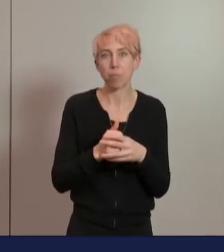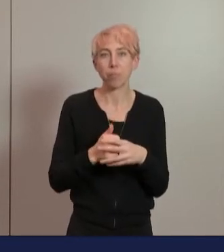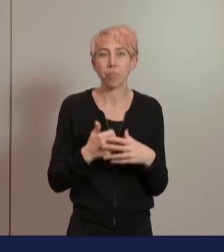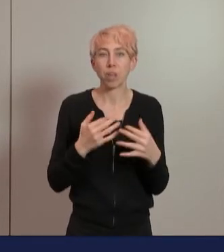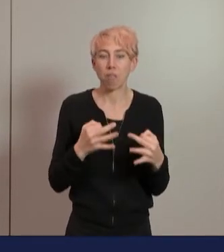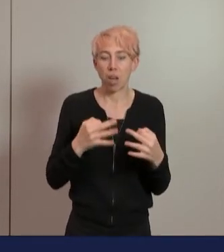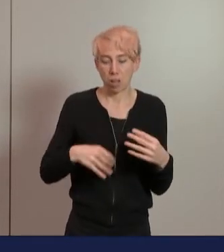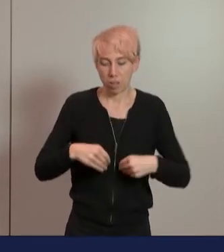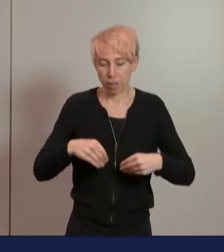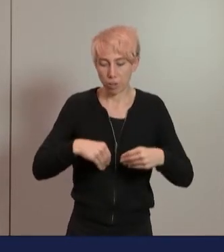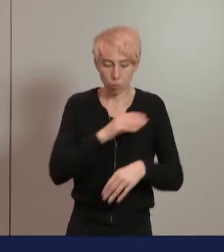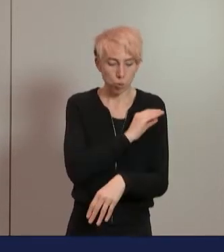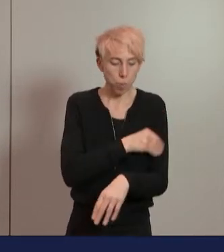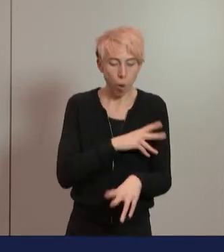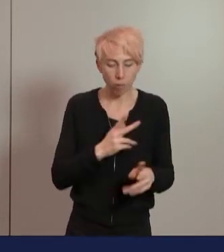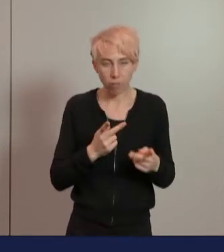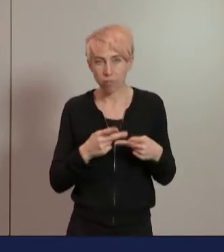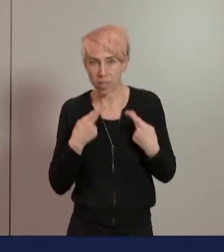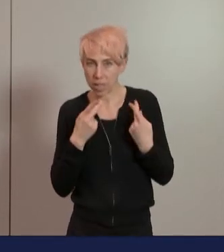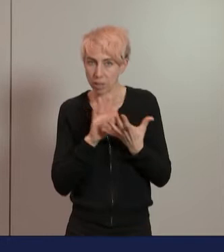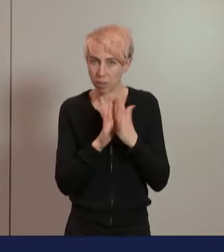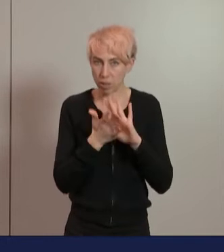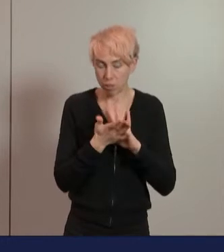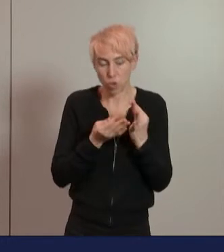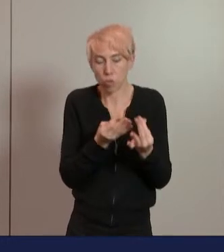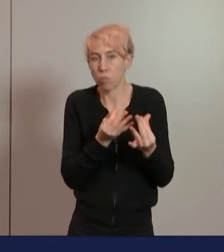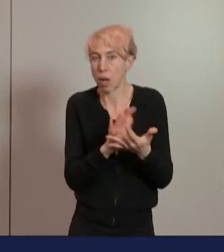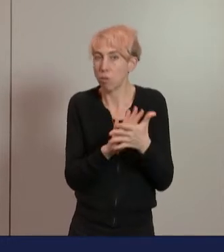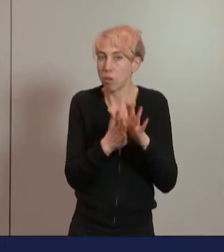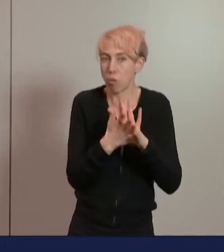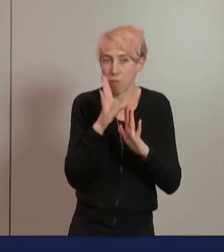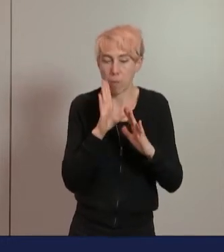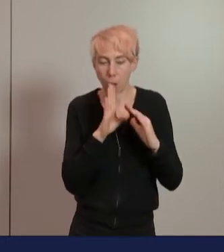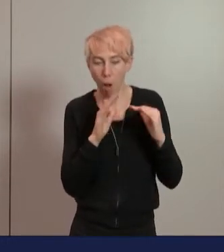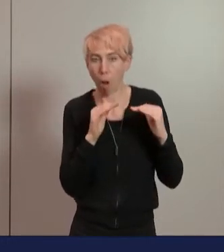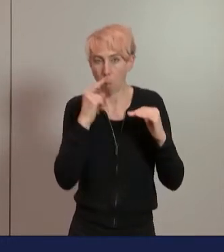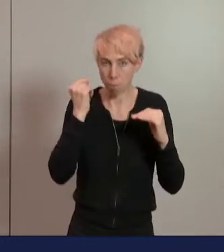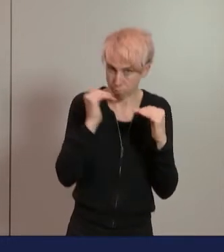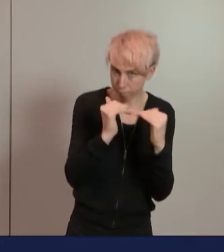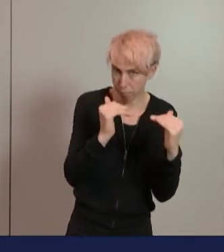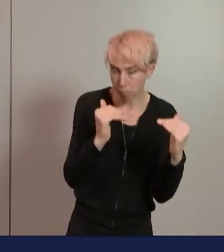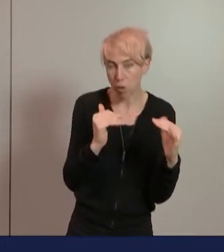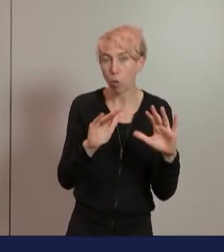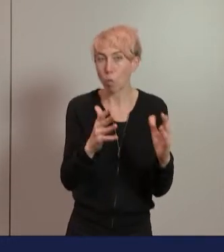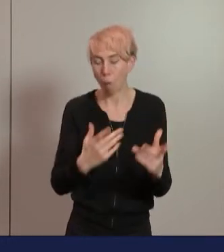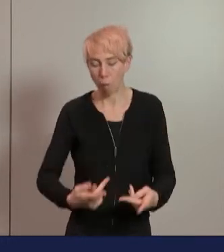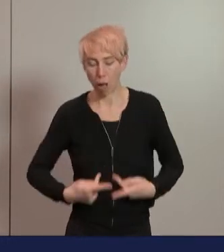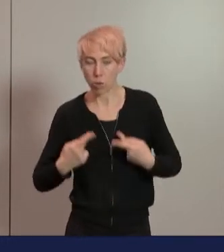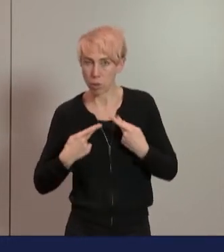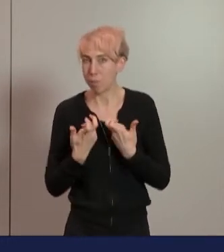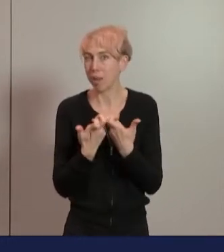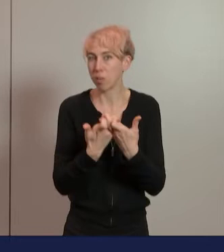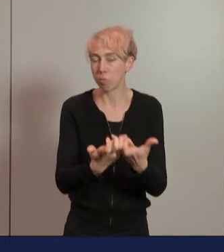Pour la direction sport vie associative, donc sensibilisation des associations à l'égalité femmes-hommes à travers des ateliers,